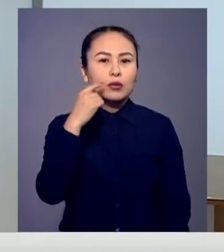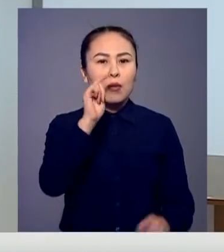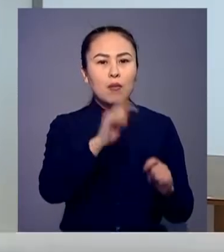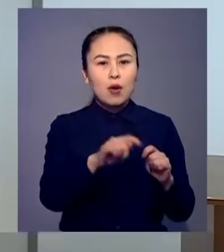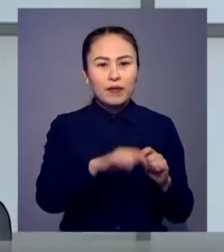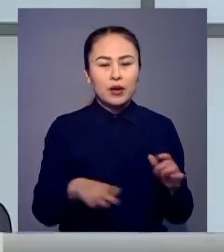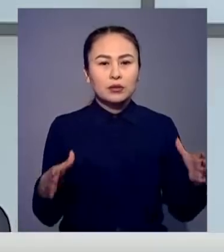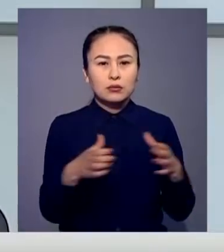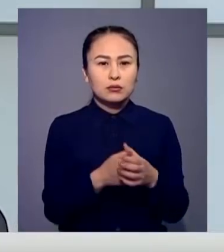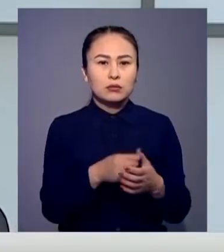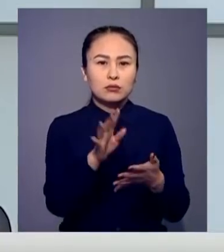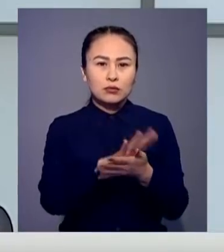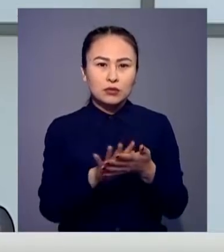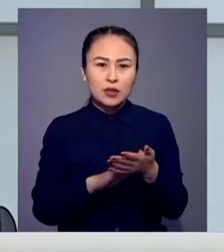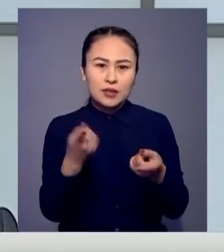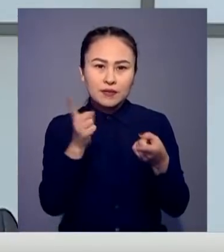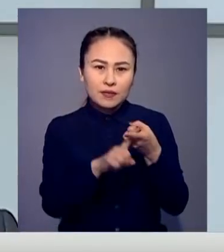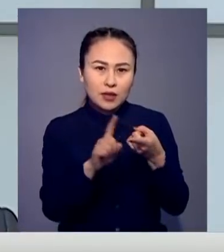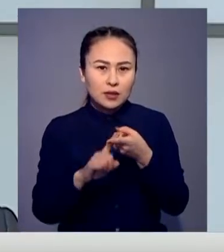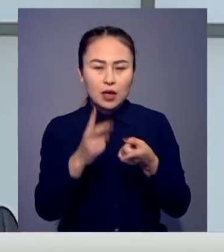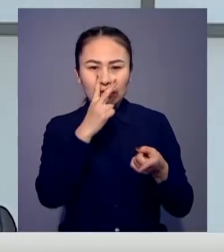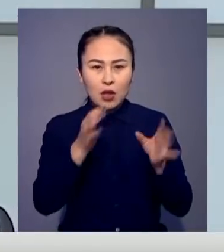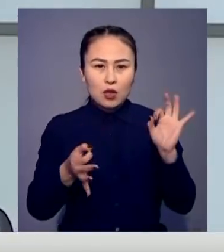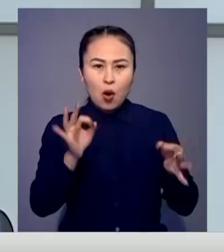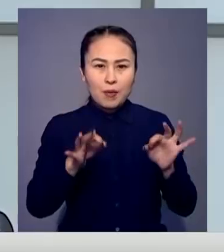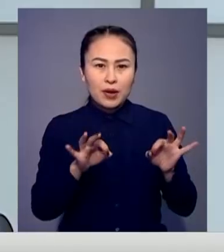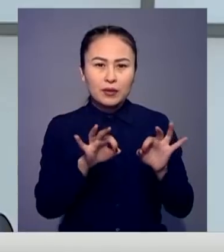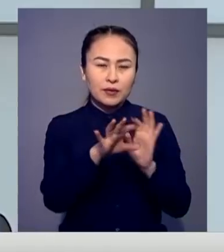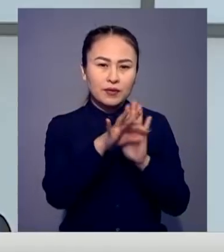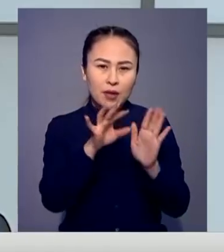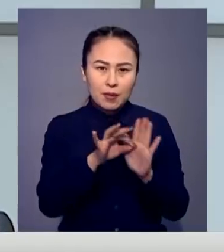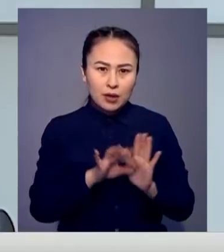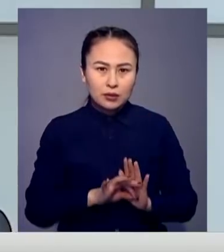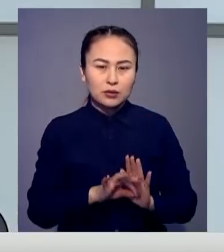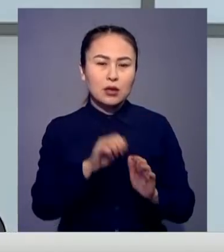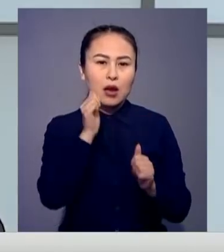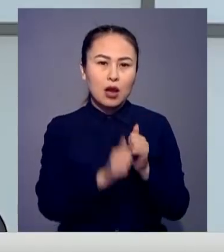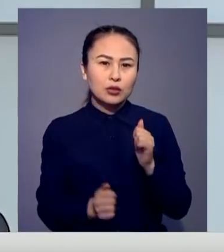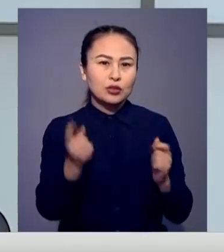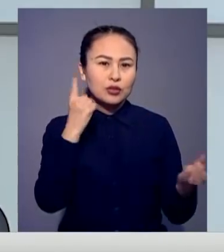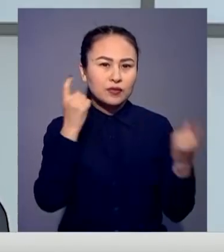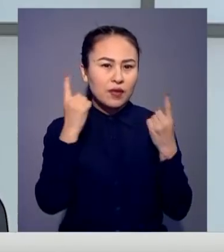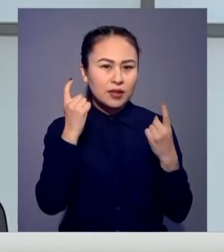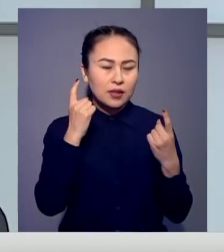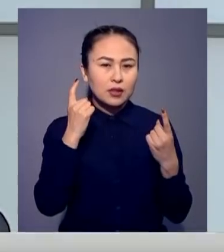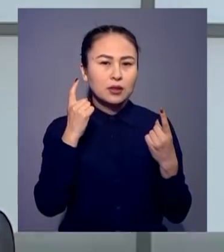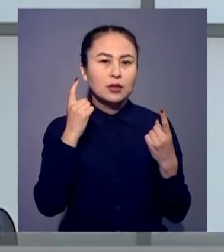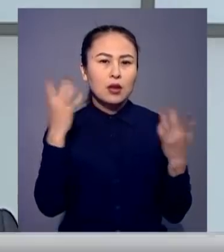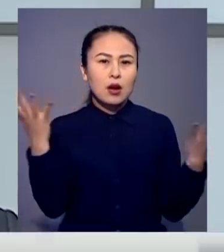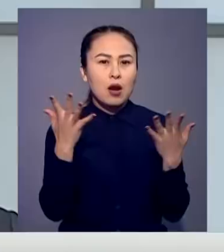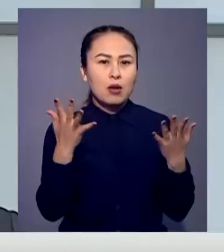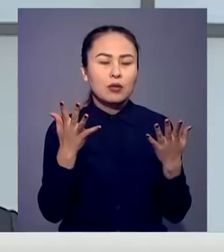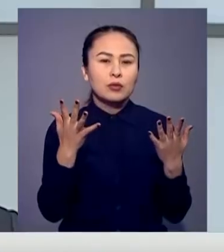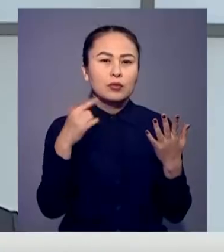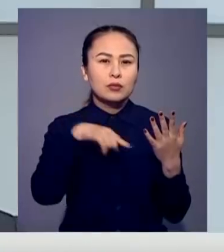бойынша өздерінің нормалары бар. Әр источниктен қандай мөлшерде